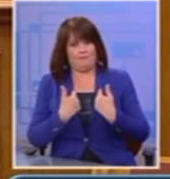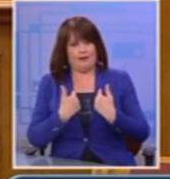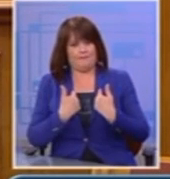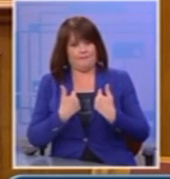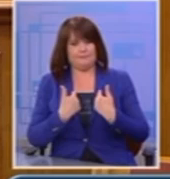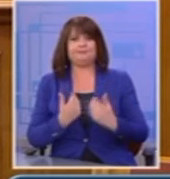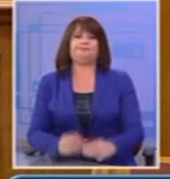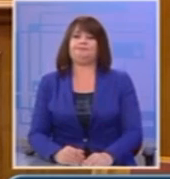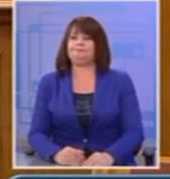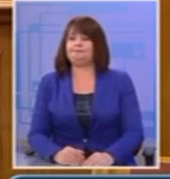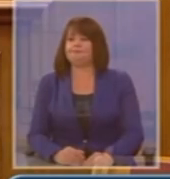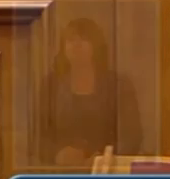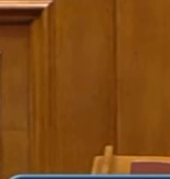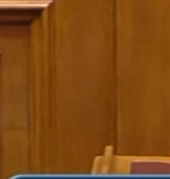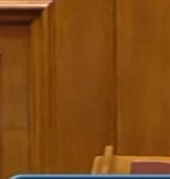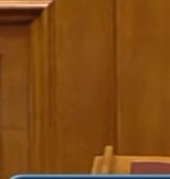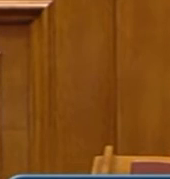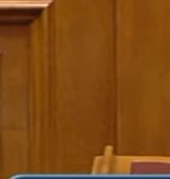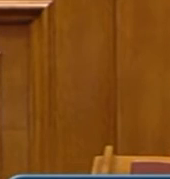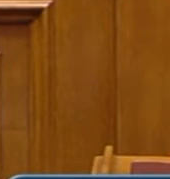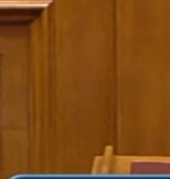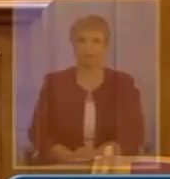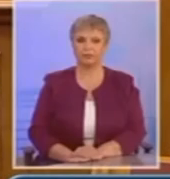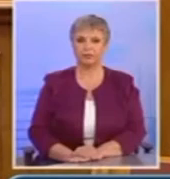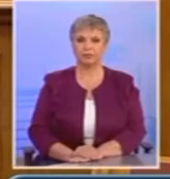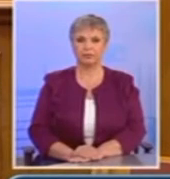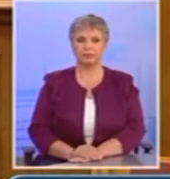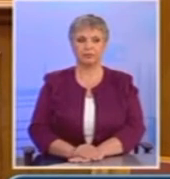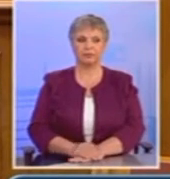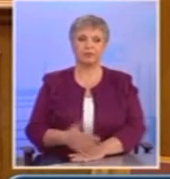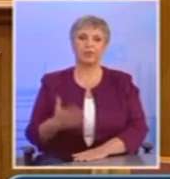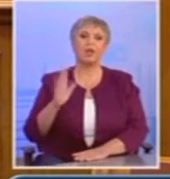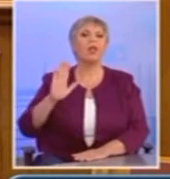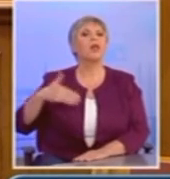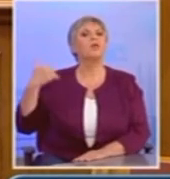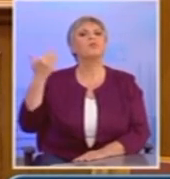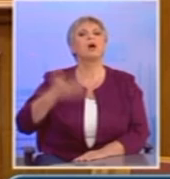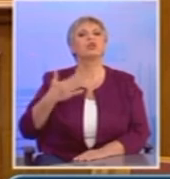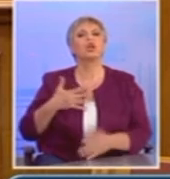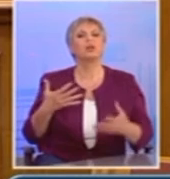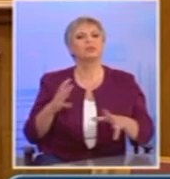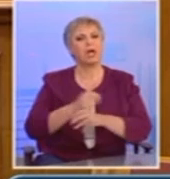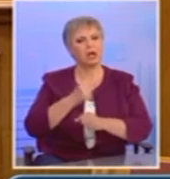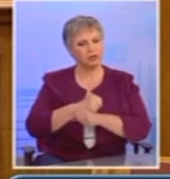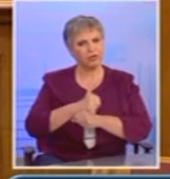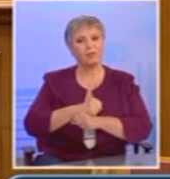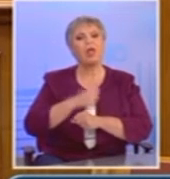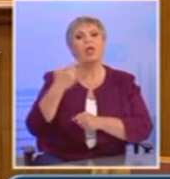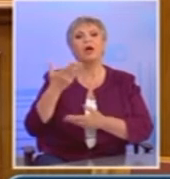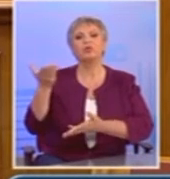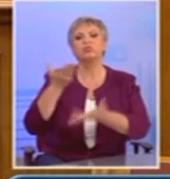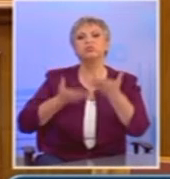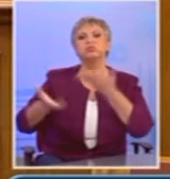Καταφέραμε όλο αυτό το διάστημα, κυρίες και κύριοι βουλευτές, να αξιοποιήσουμε τη σχέση αλληλεγγύης και